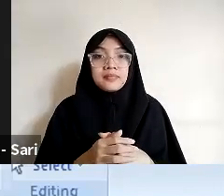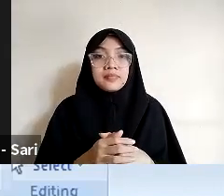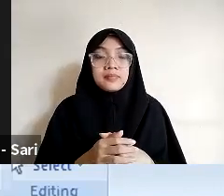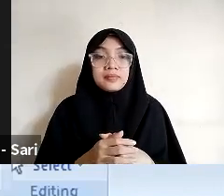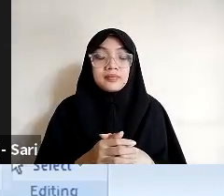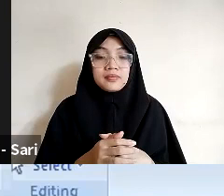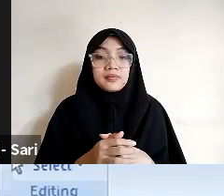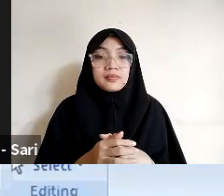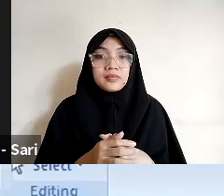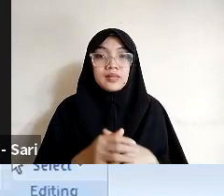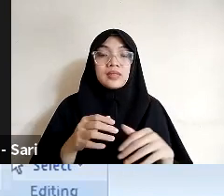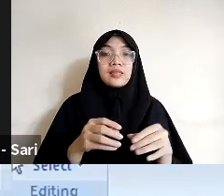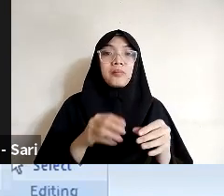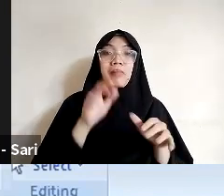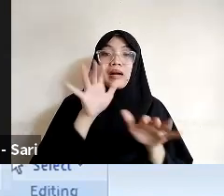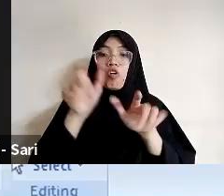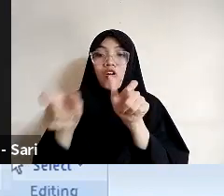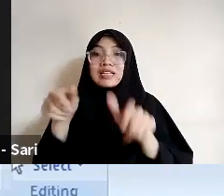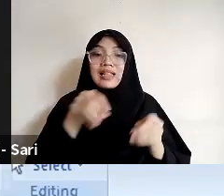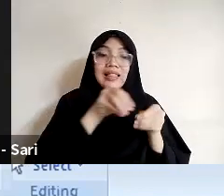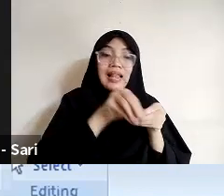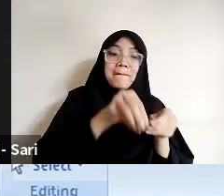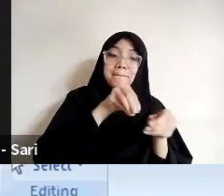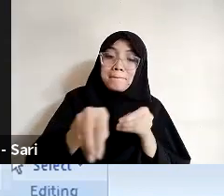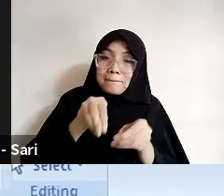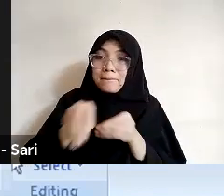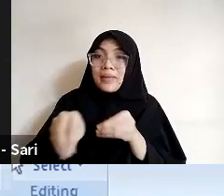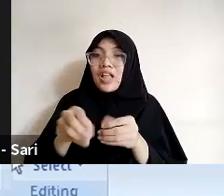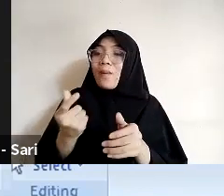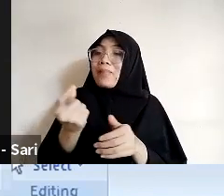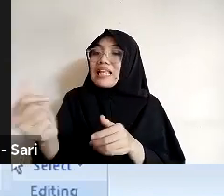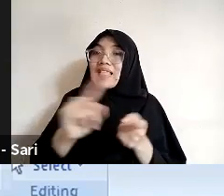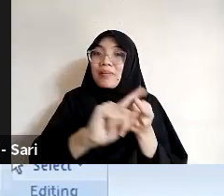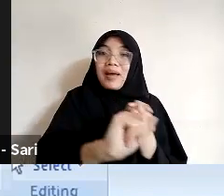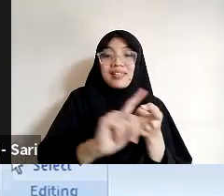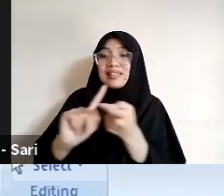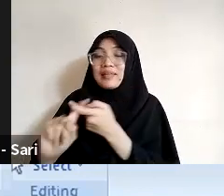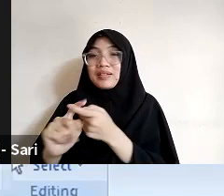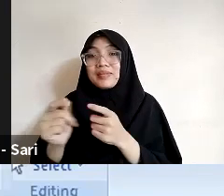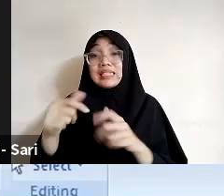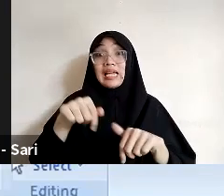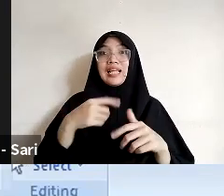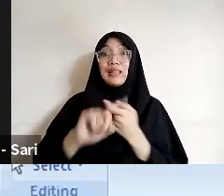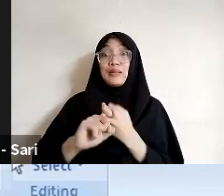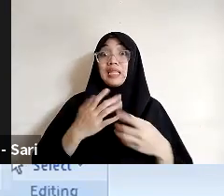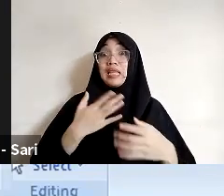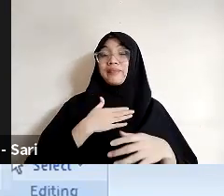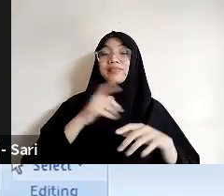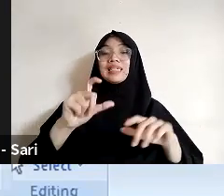di pekarangan masing-masing. Membeli sesama teman. Hari ini teman saya di Cangkringan misalnya di